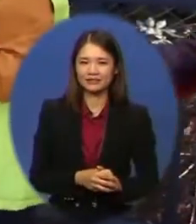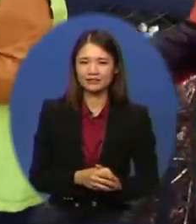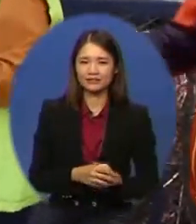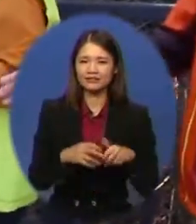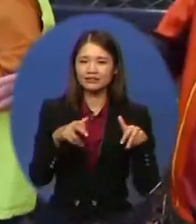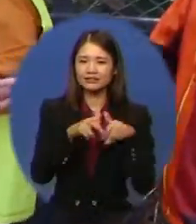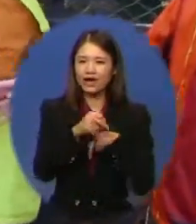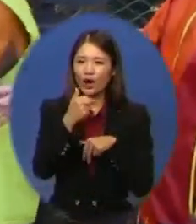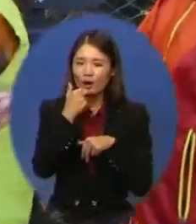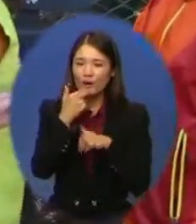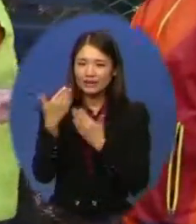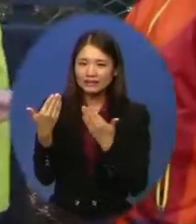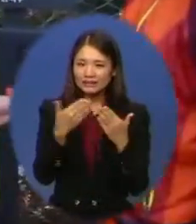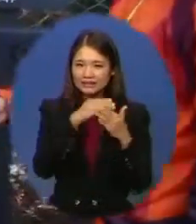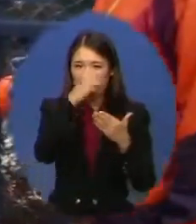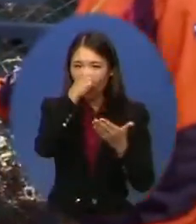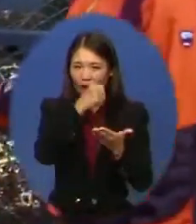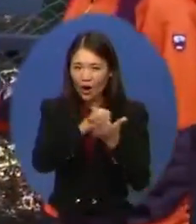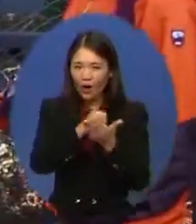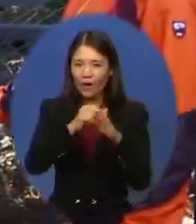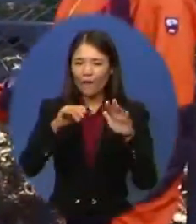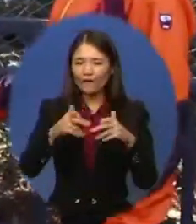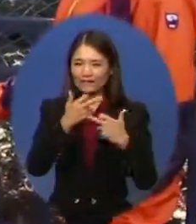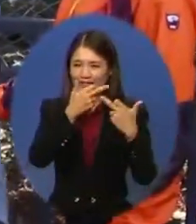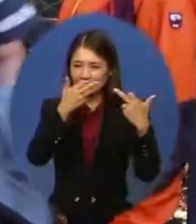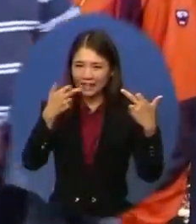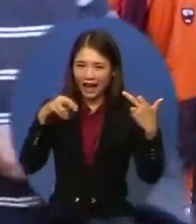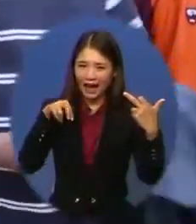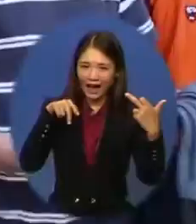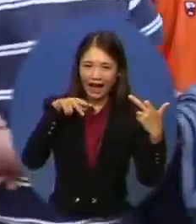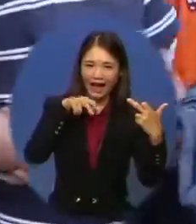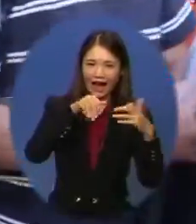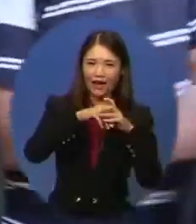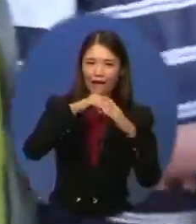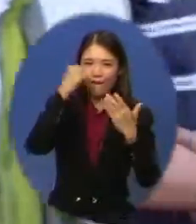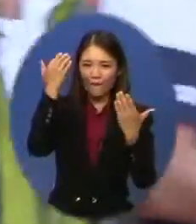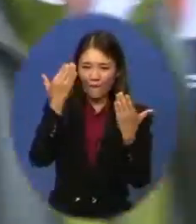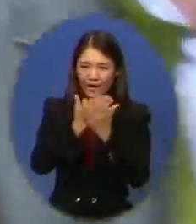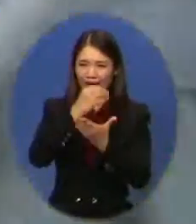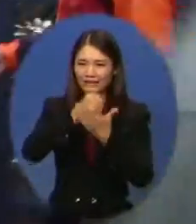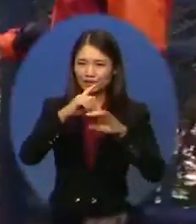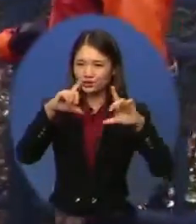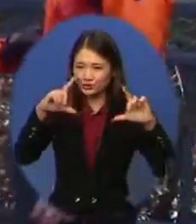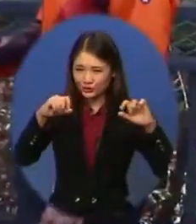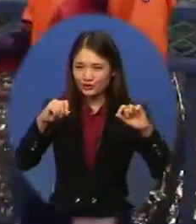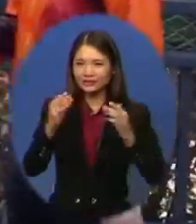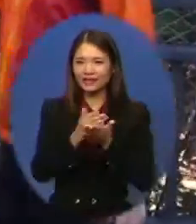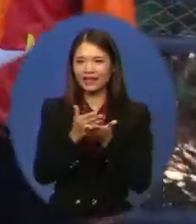무장행길 정상에 오르면 오늘의 산행을 기념할 수 있는 완주증을 드렸습니다.